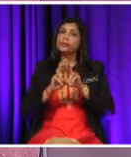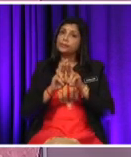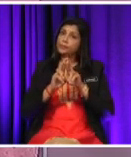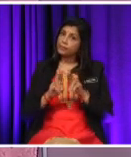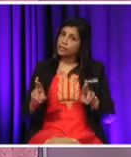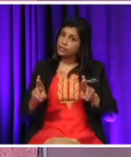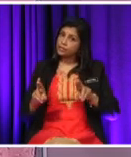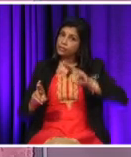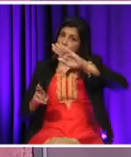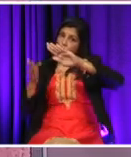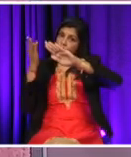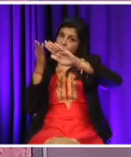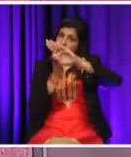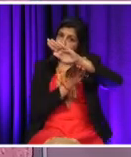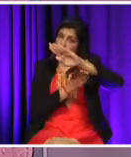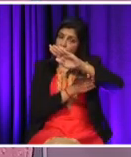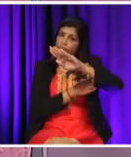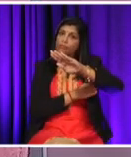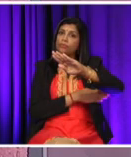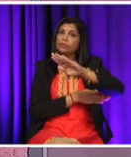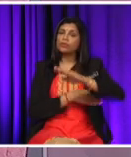seimbang tuh